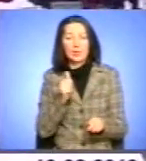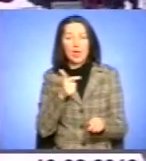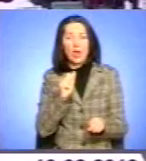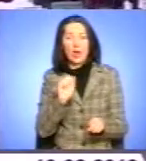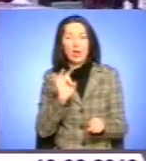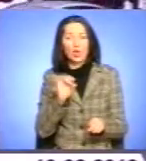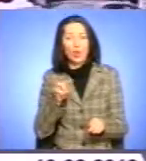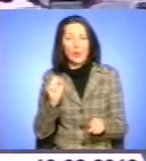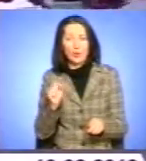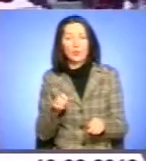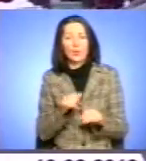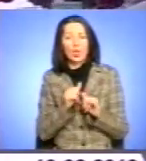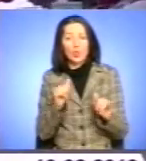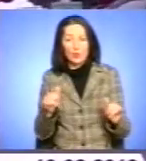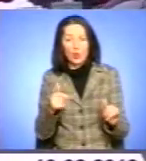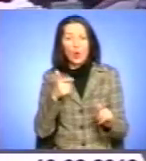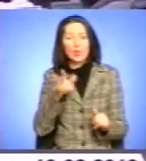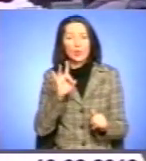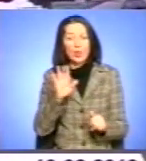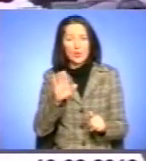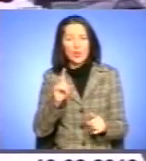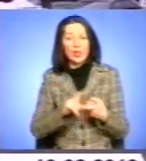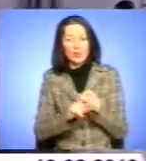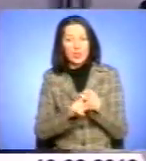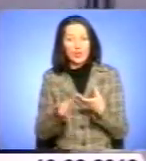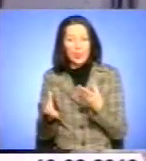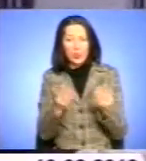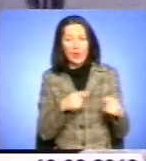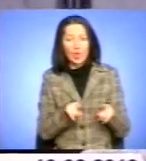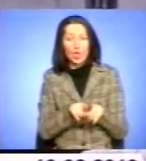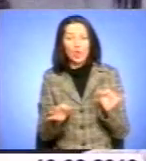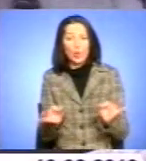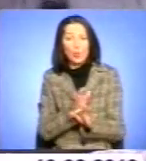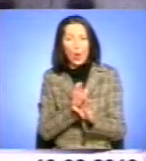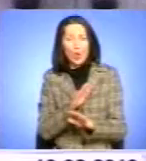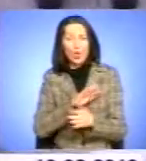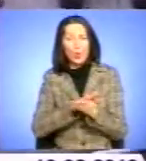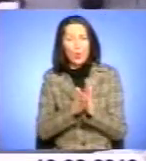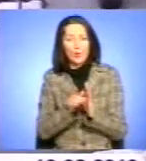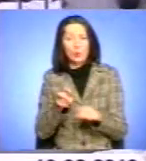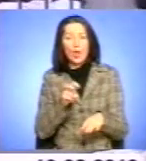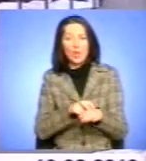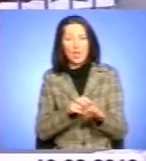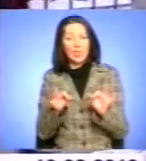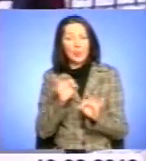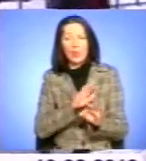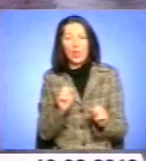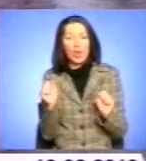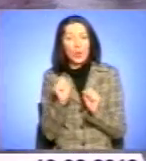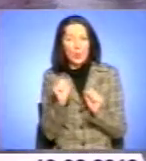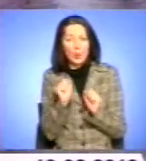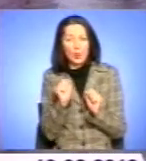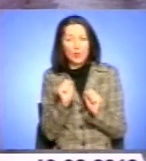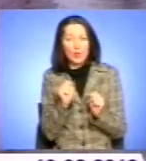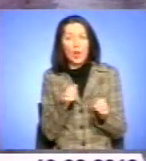На розвиток гострих респіраторних вірусних інфекцій впливають також і погодні умови. Тому медики рекомендують не переохолоджуватися,